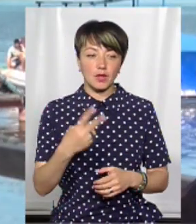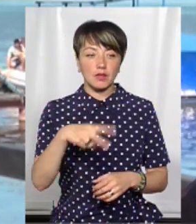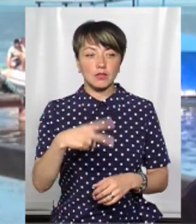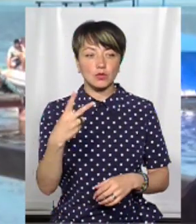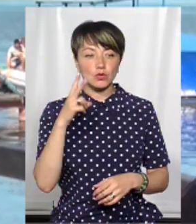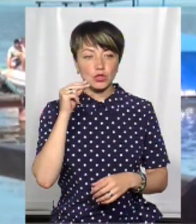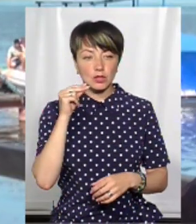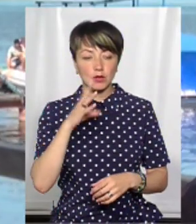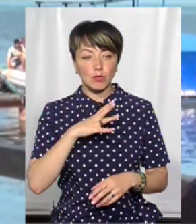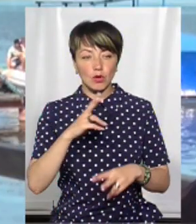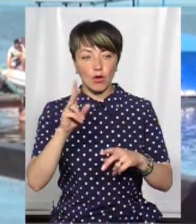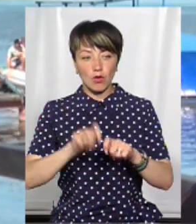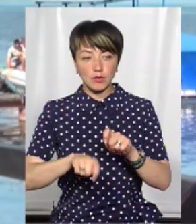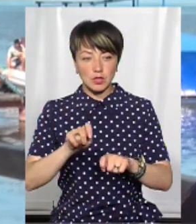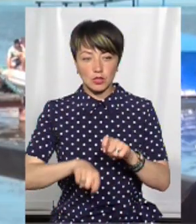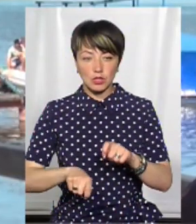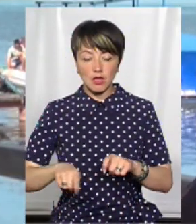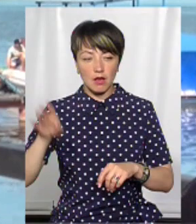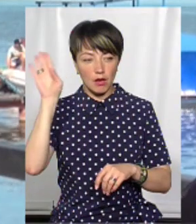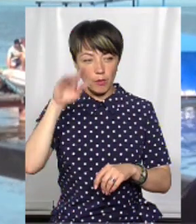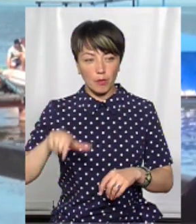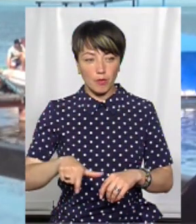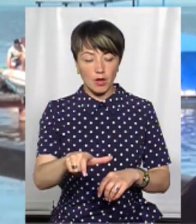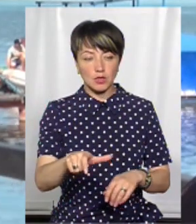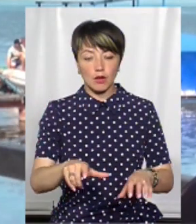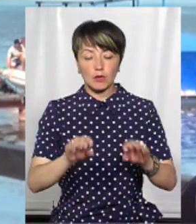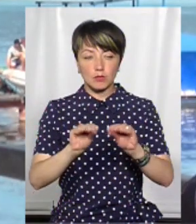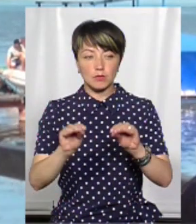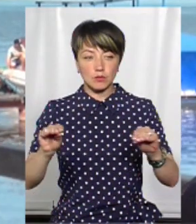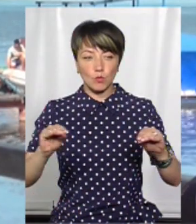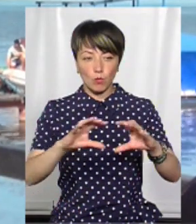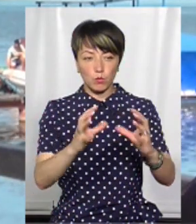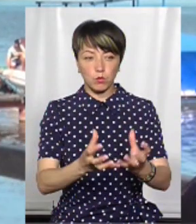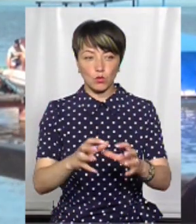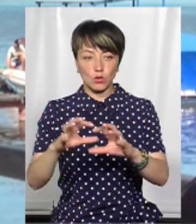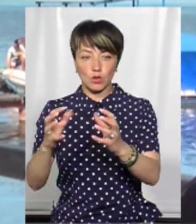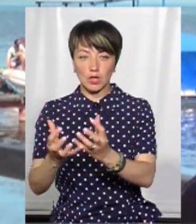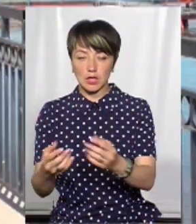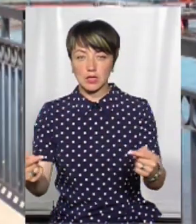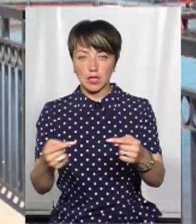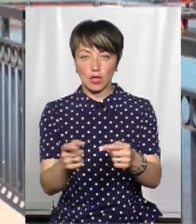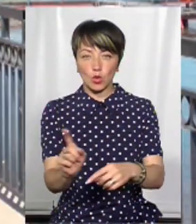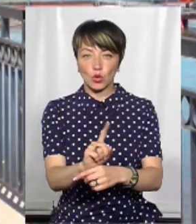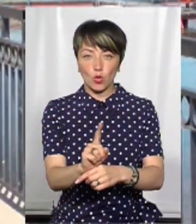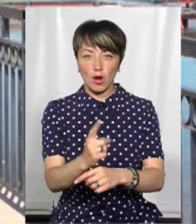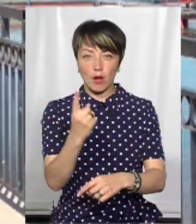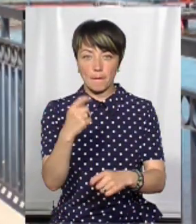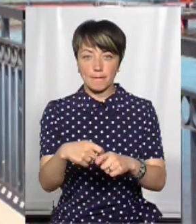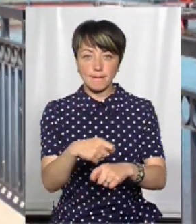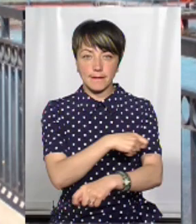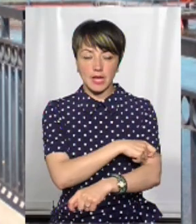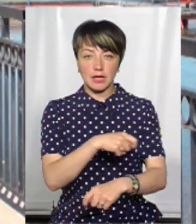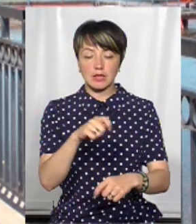числа обстеження було акваторії пляжа і виставлені буйки згідно норм 1,70